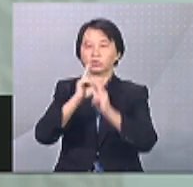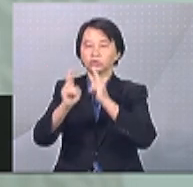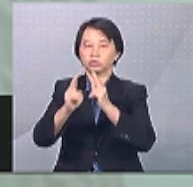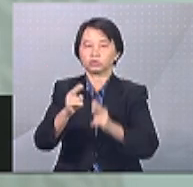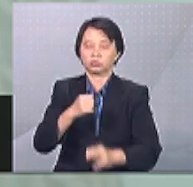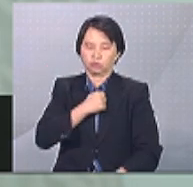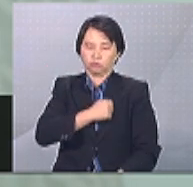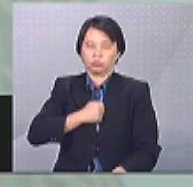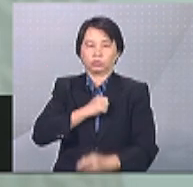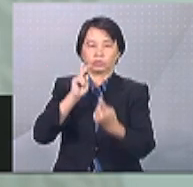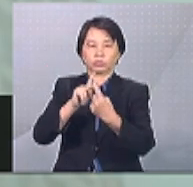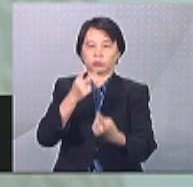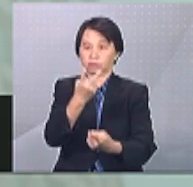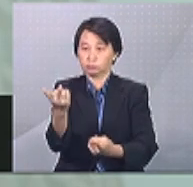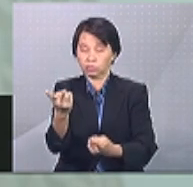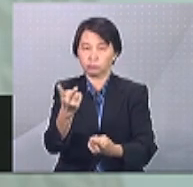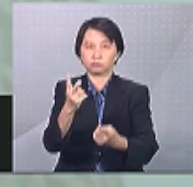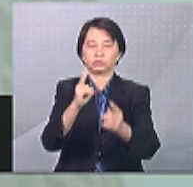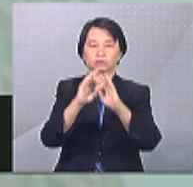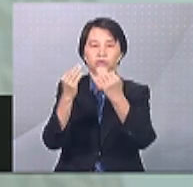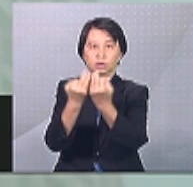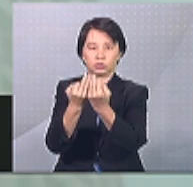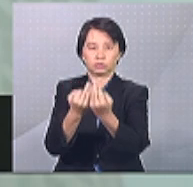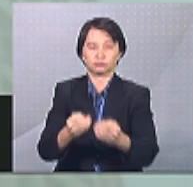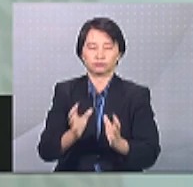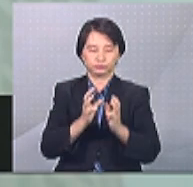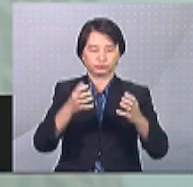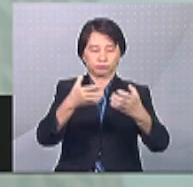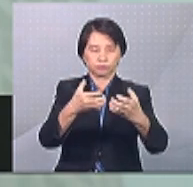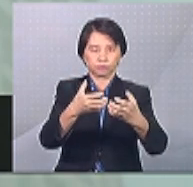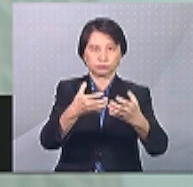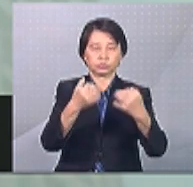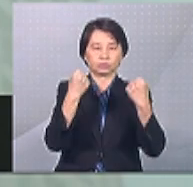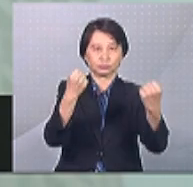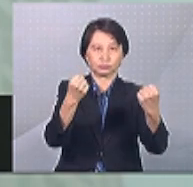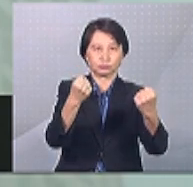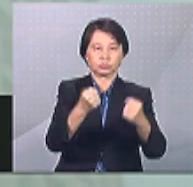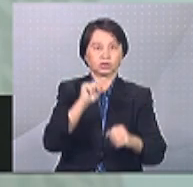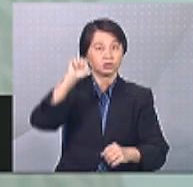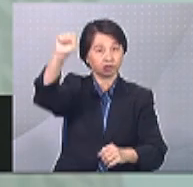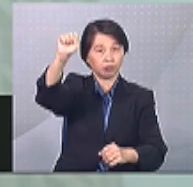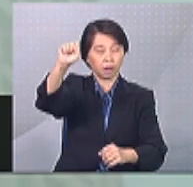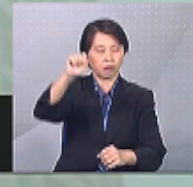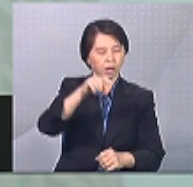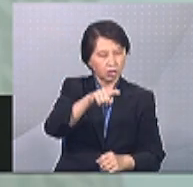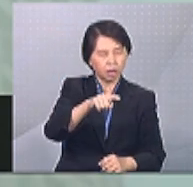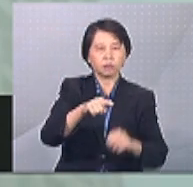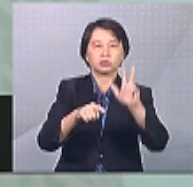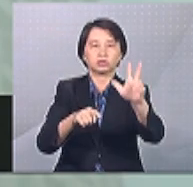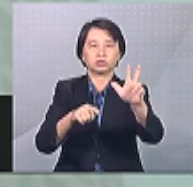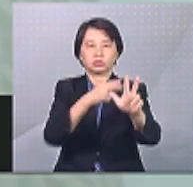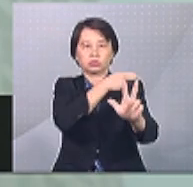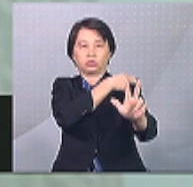mereka. Kluster petugas kesihatan di Sabah merupakan satu kluster yang melibatkan 3 buah